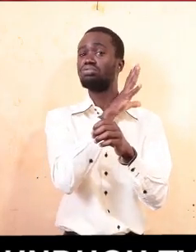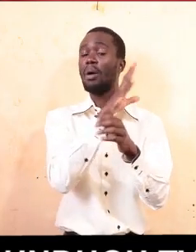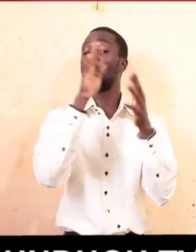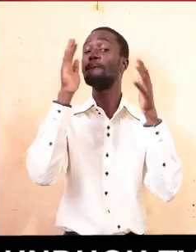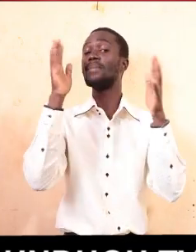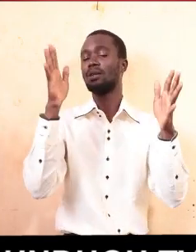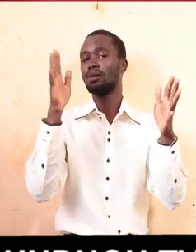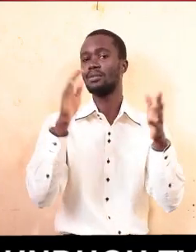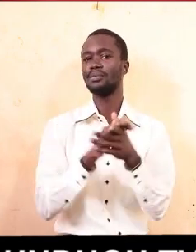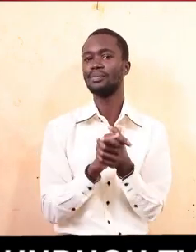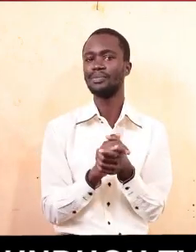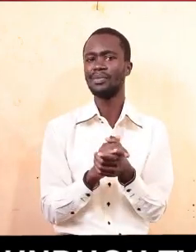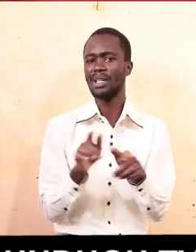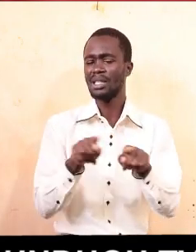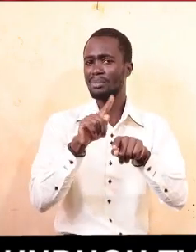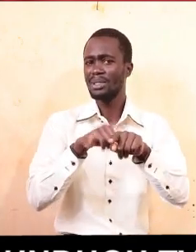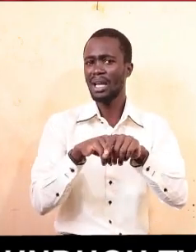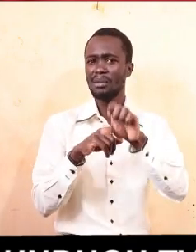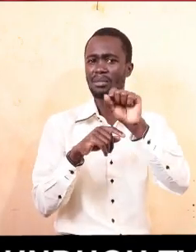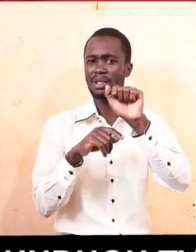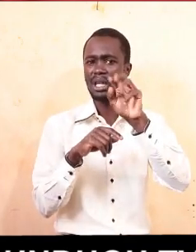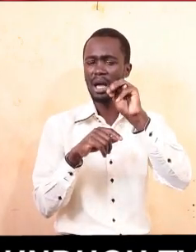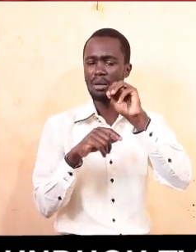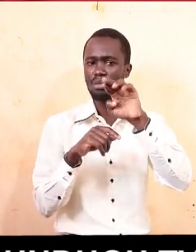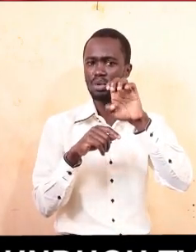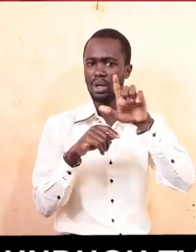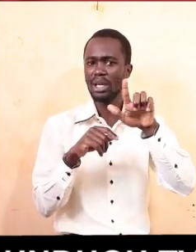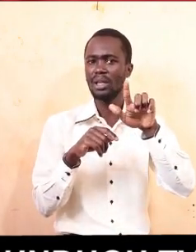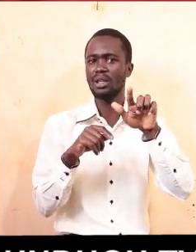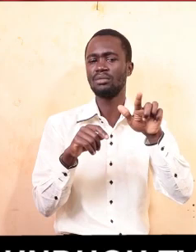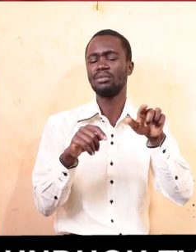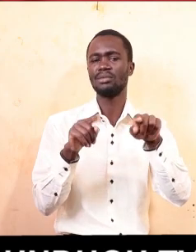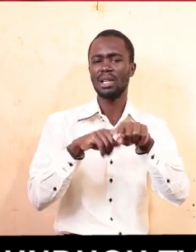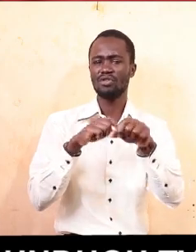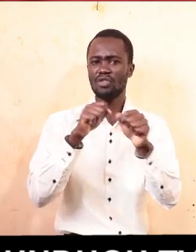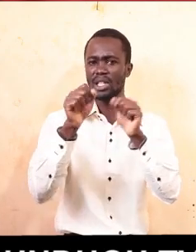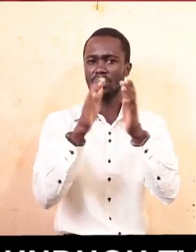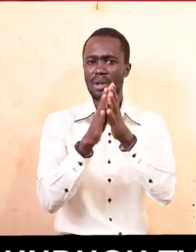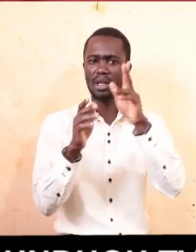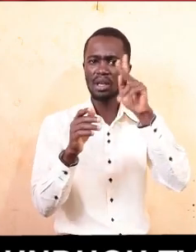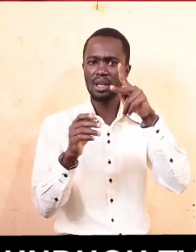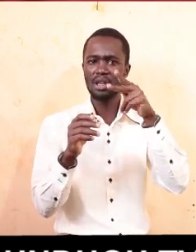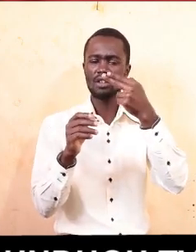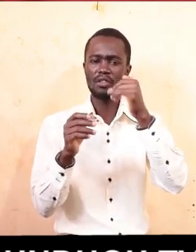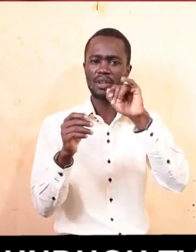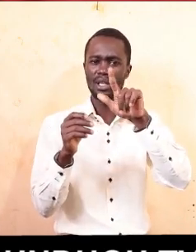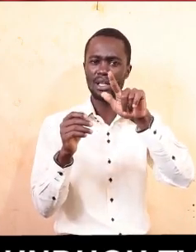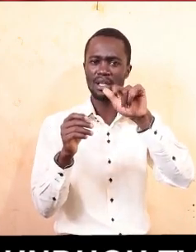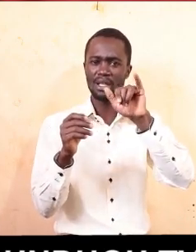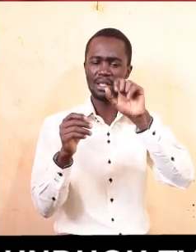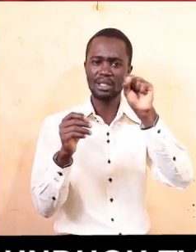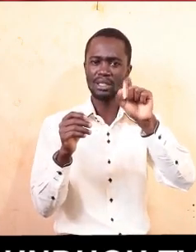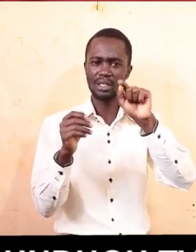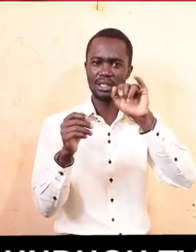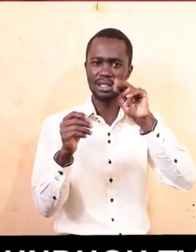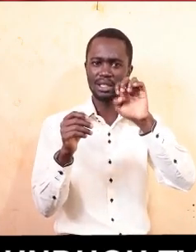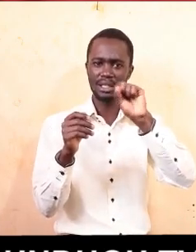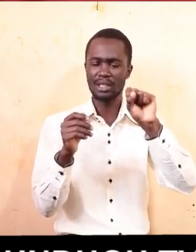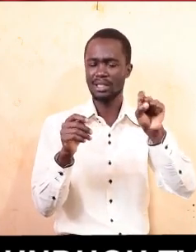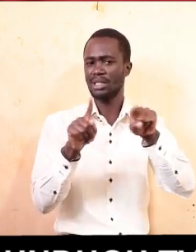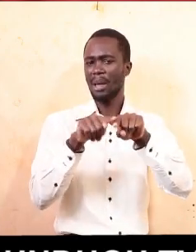ule wakati wa Samueli na vita na Wafilisti, wakati aliweka lile jiwe ambalo